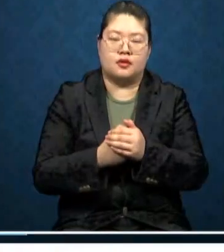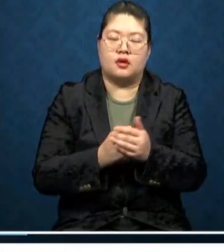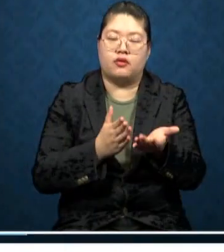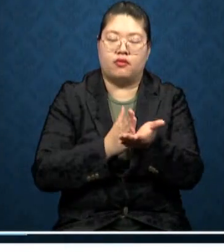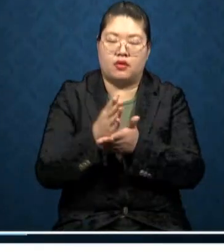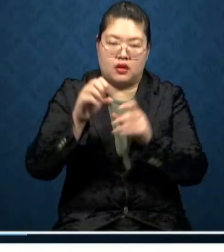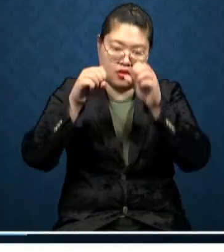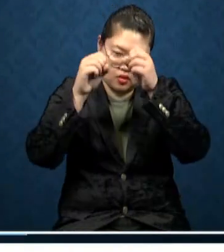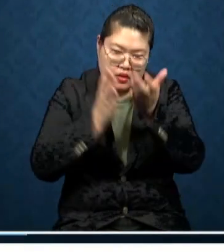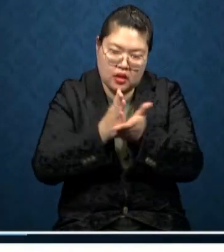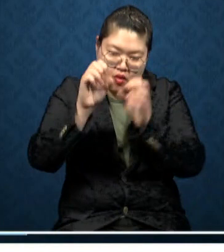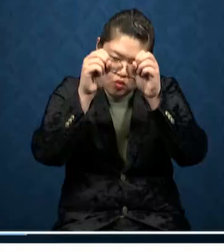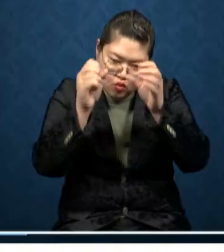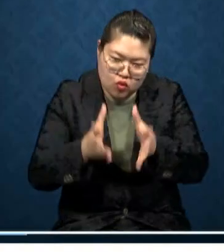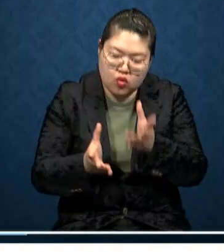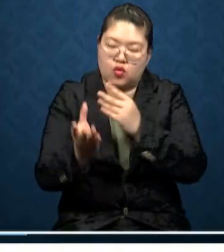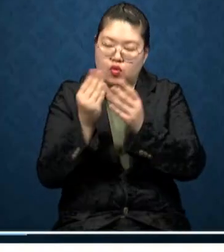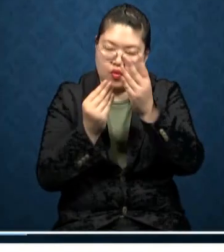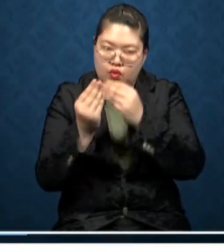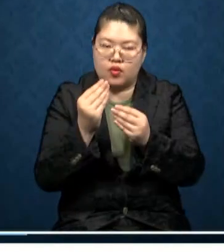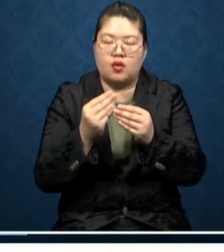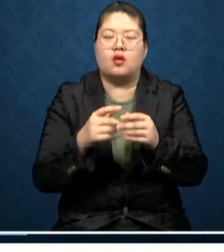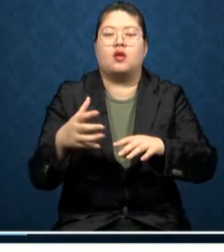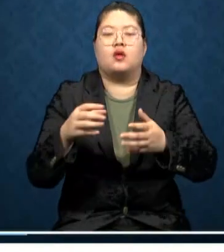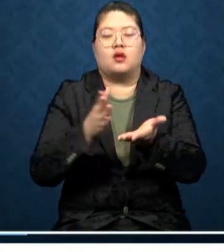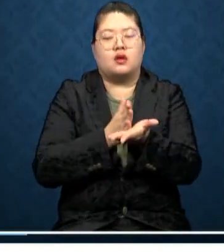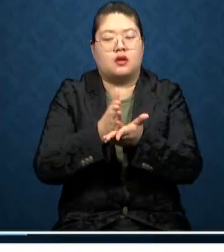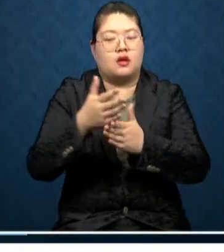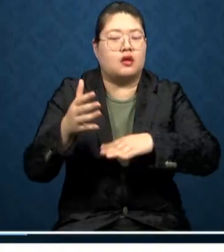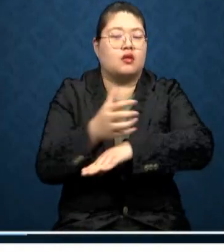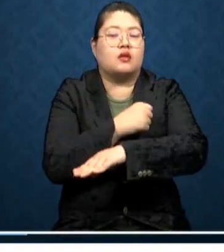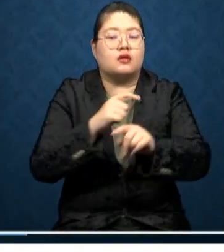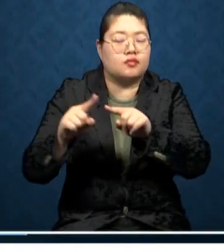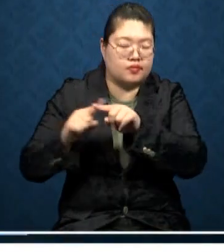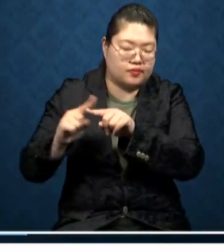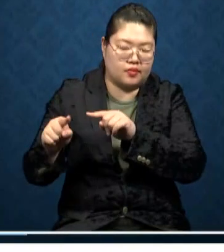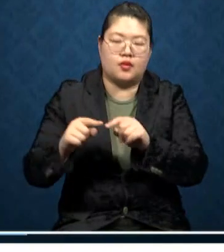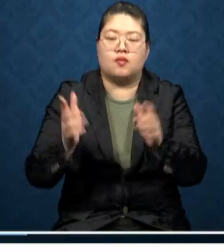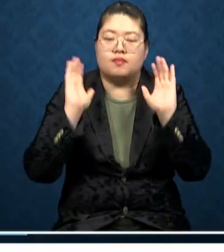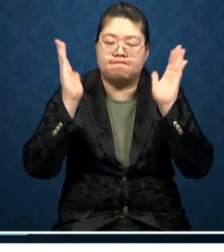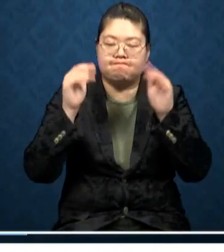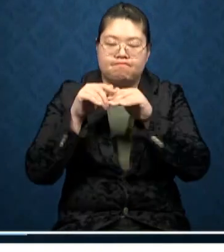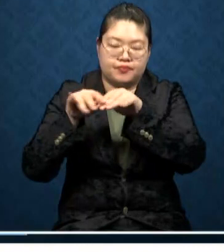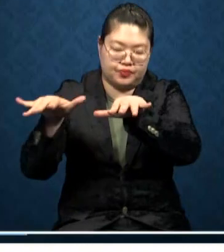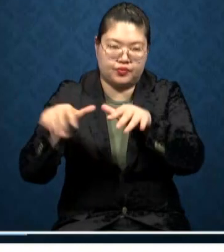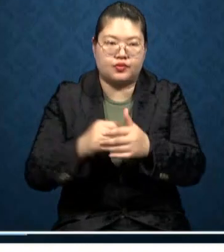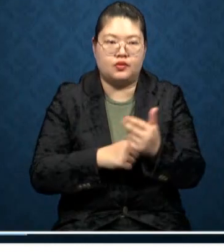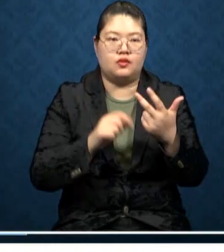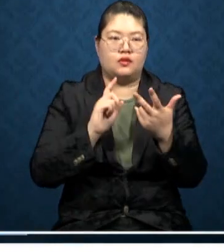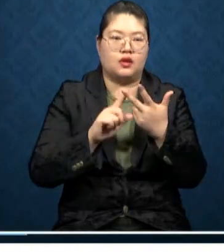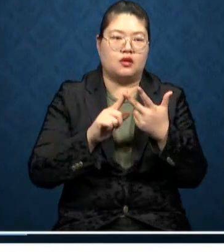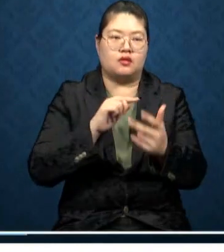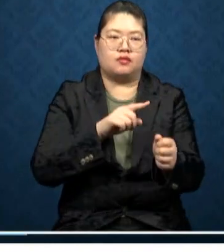ศึกษาศาสตร์รัฐศาสตร์และให้มีการประชาสัมพันธ์อย่างต่อเนื่องทุกเครือข่ายในระยะที่ 3เป็นระยะ